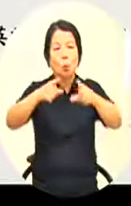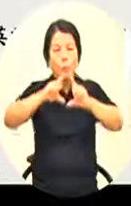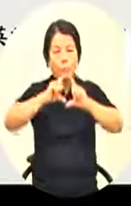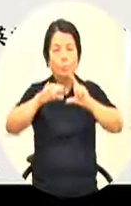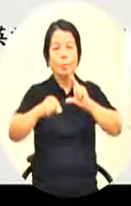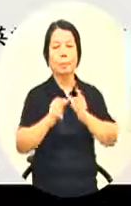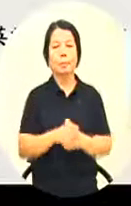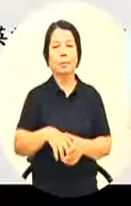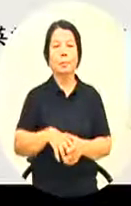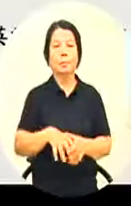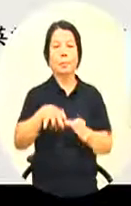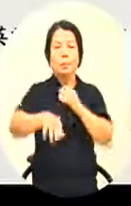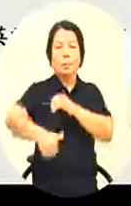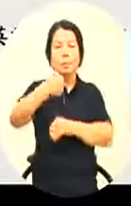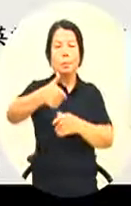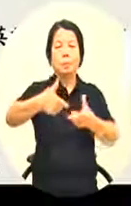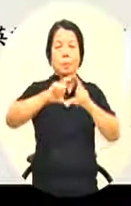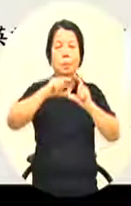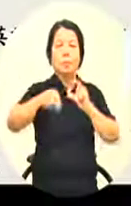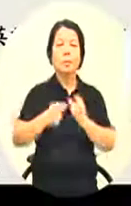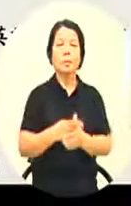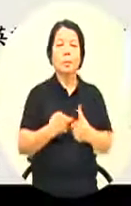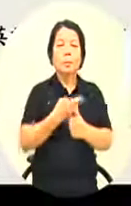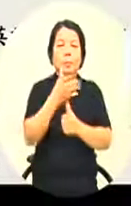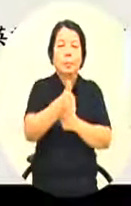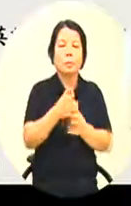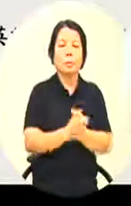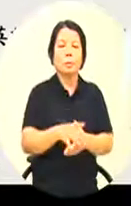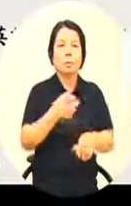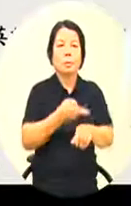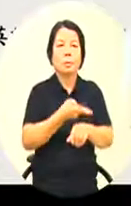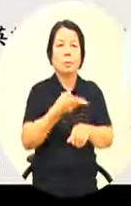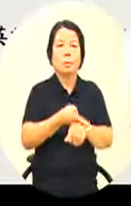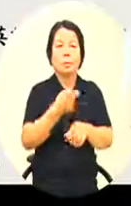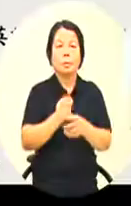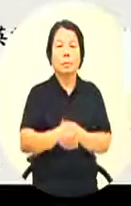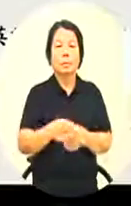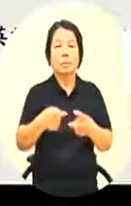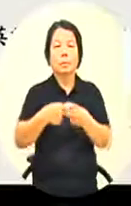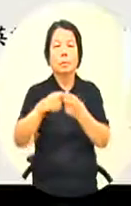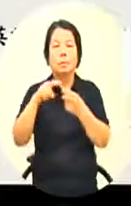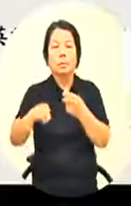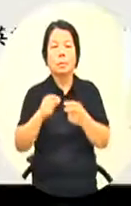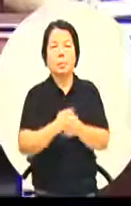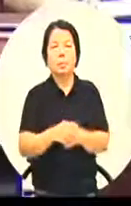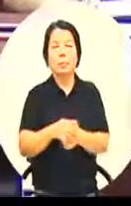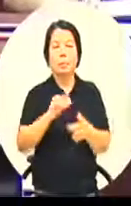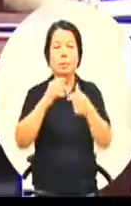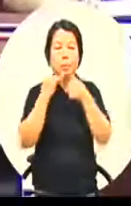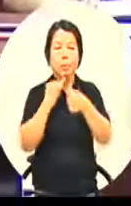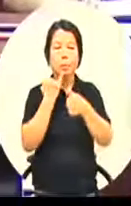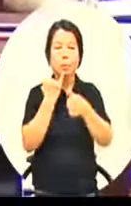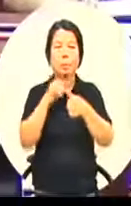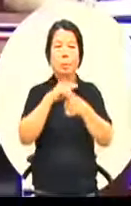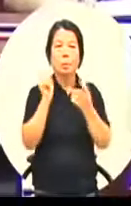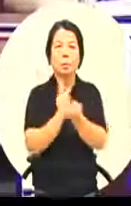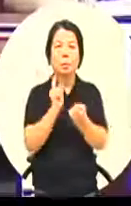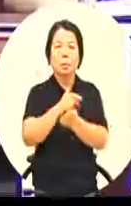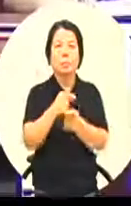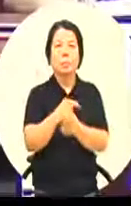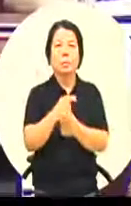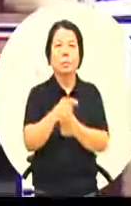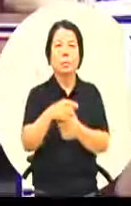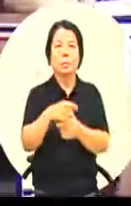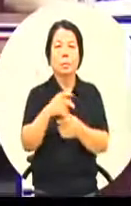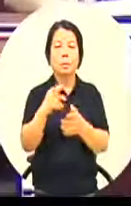局长，请回答。 对，首先要谢谢罗议员、博弈议员还有何全峰议员对这个议题啊，真的到亲身到三种